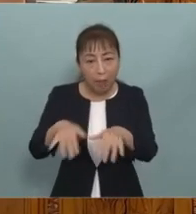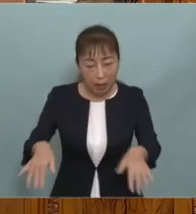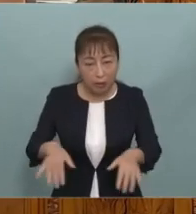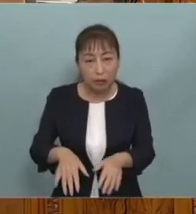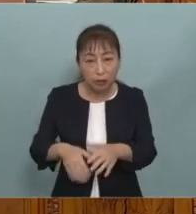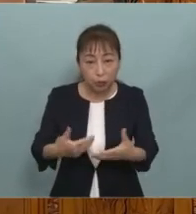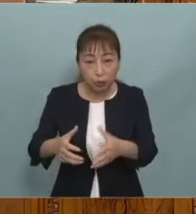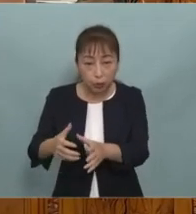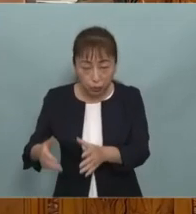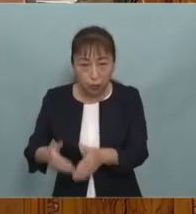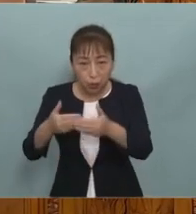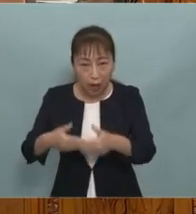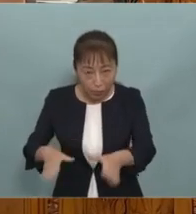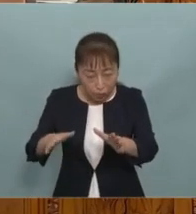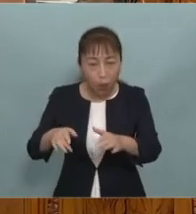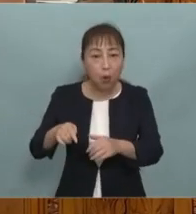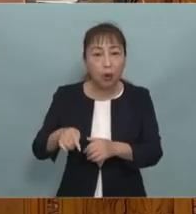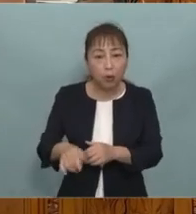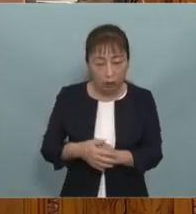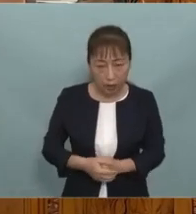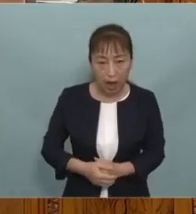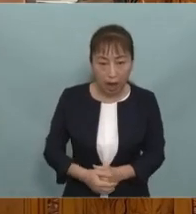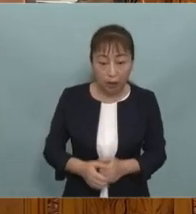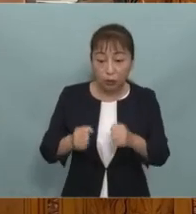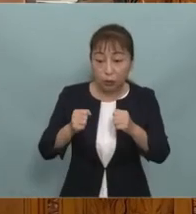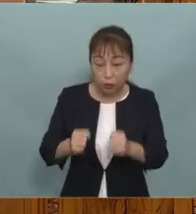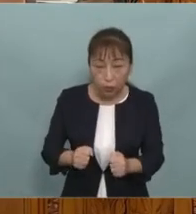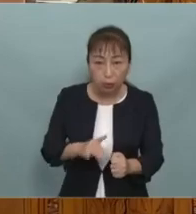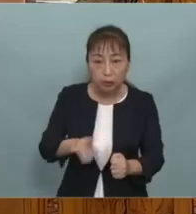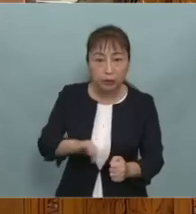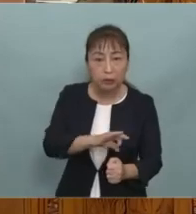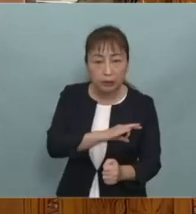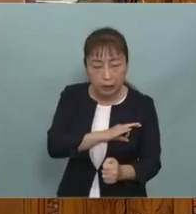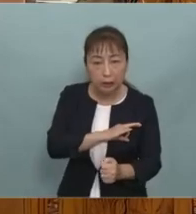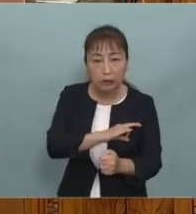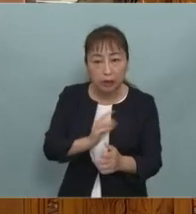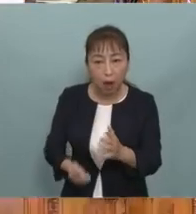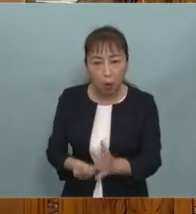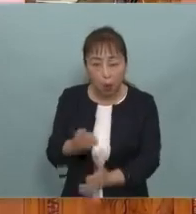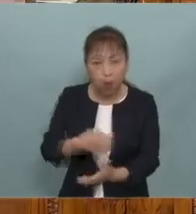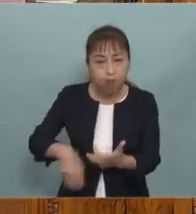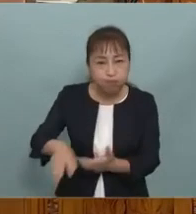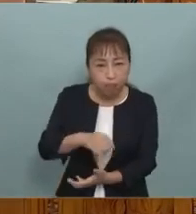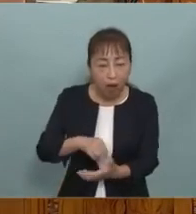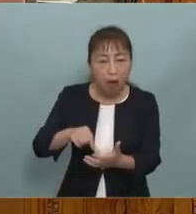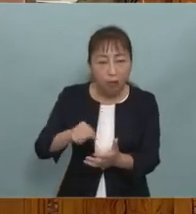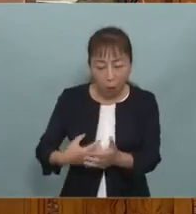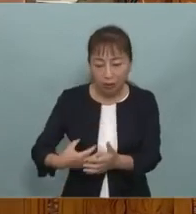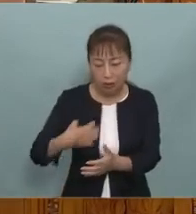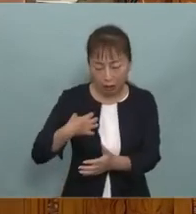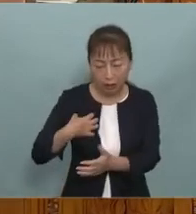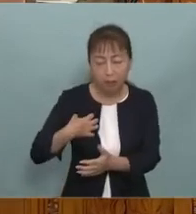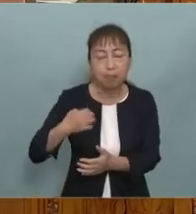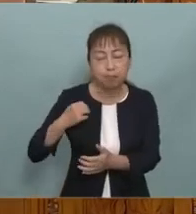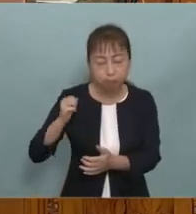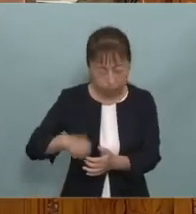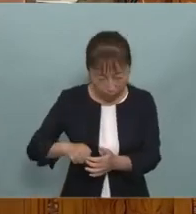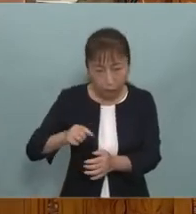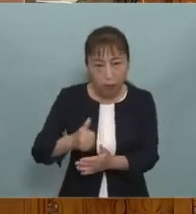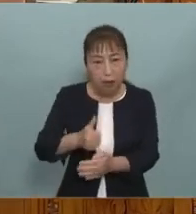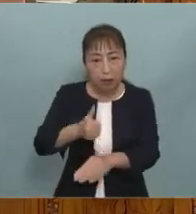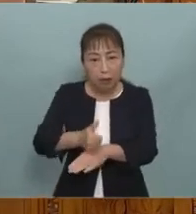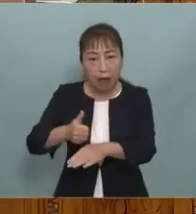に所属議員が起こした事態について組織のとして責任を取るために退任されましたこれらは